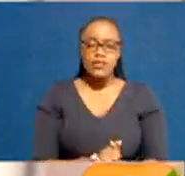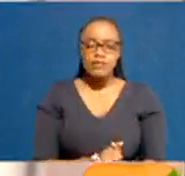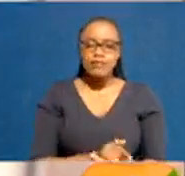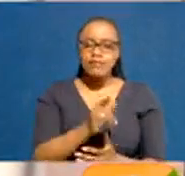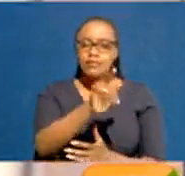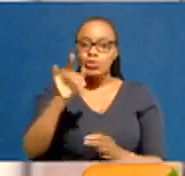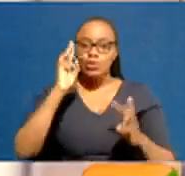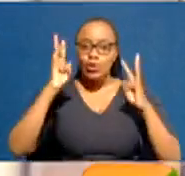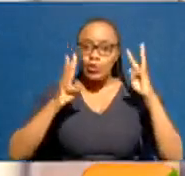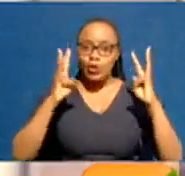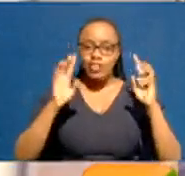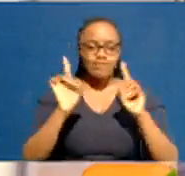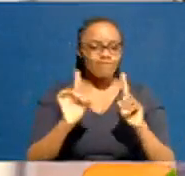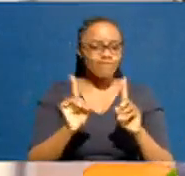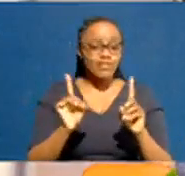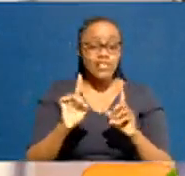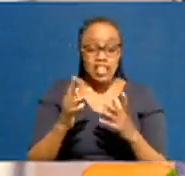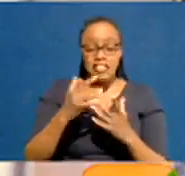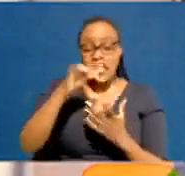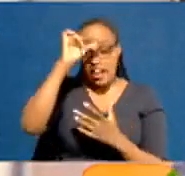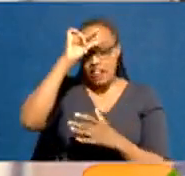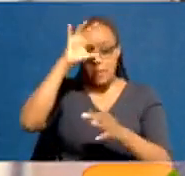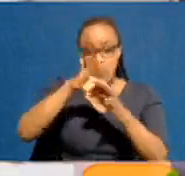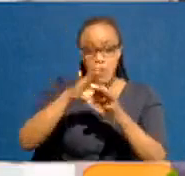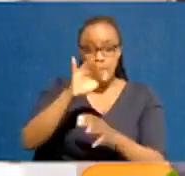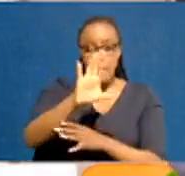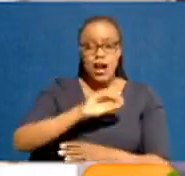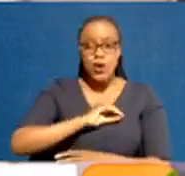Musikwe na wasiwasi, serikali mmechagua ni serikali yenu.